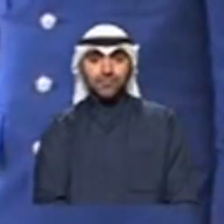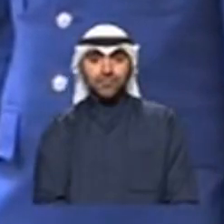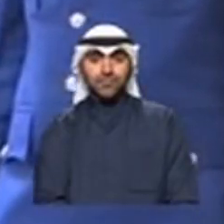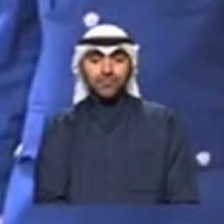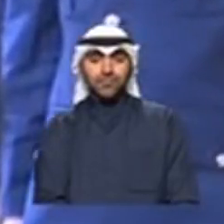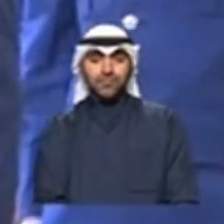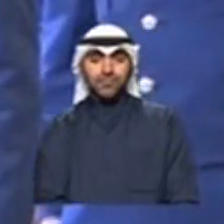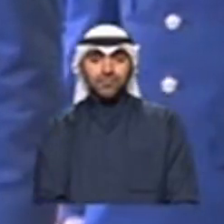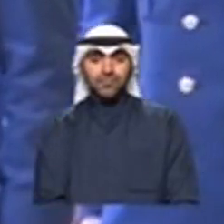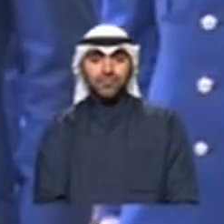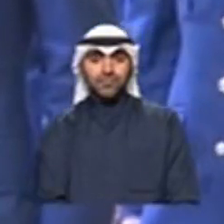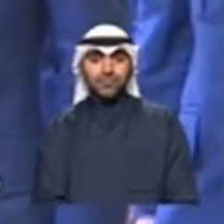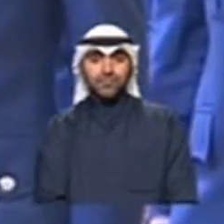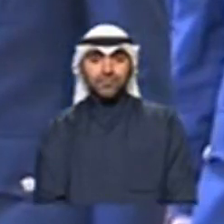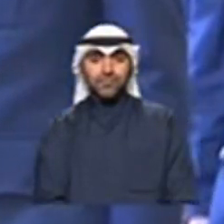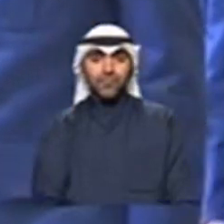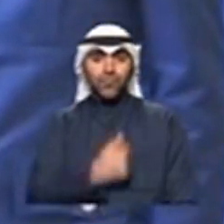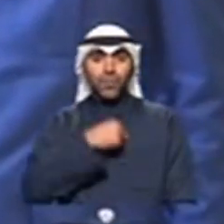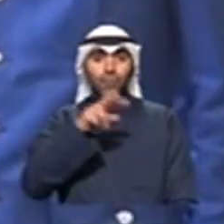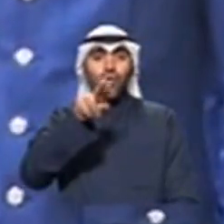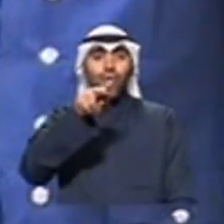أخواني وأبنائي